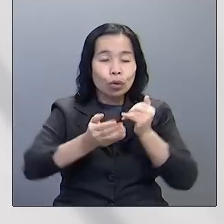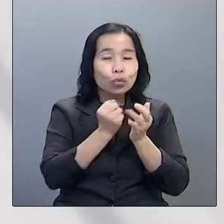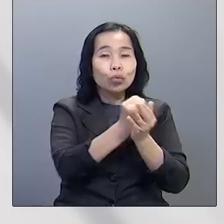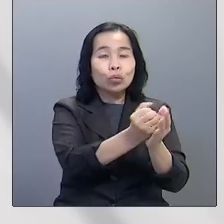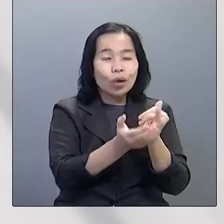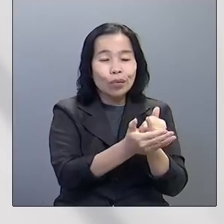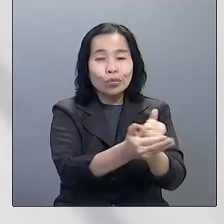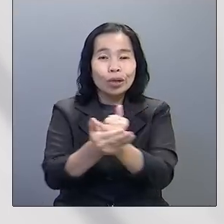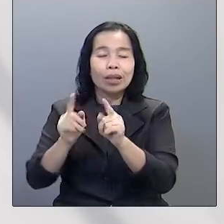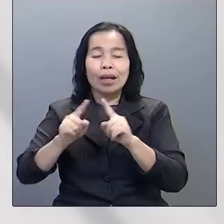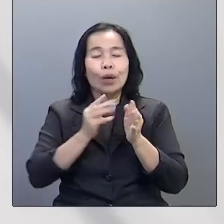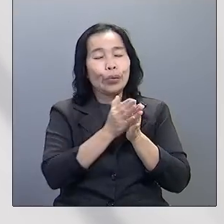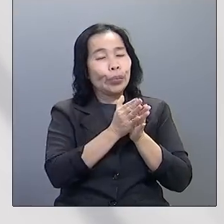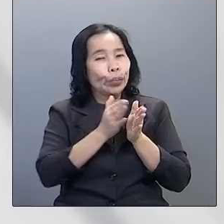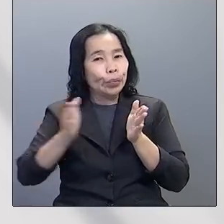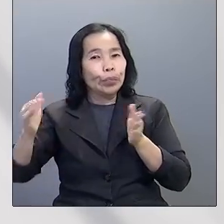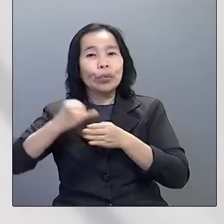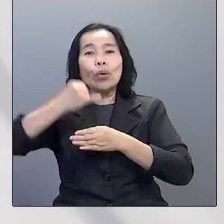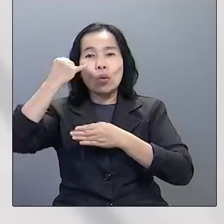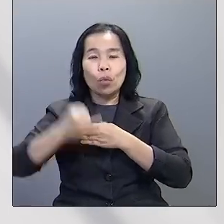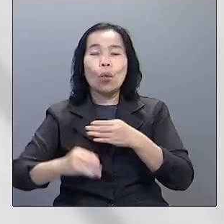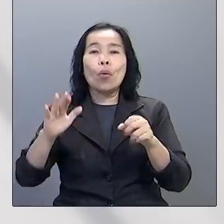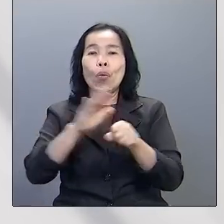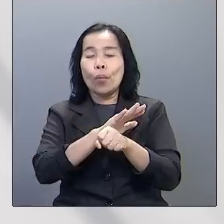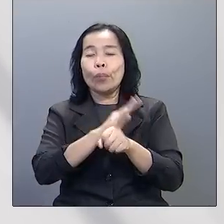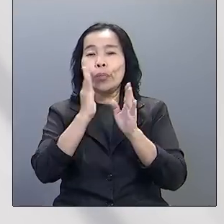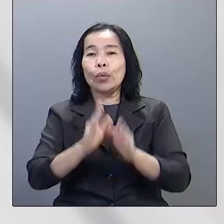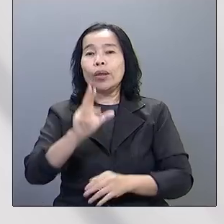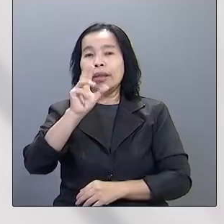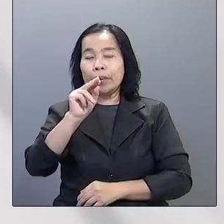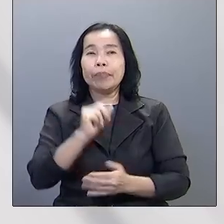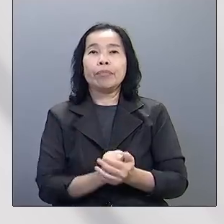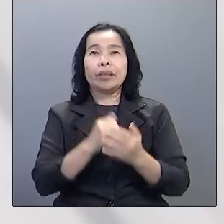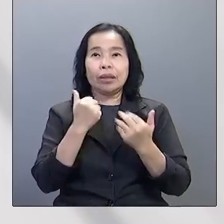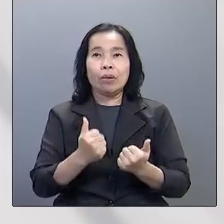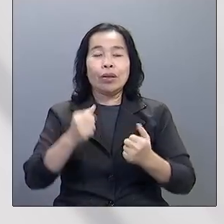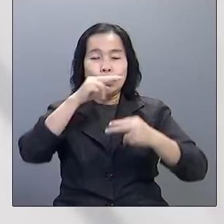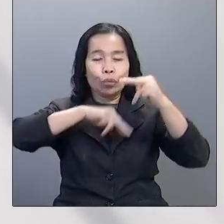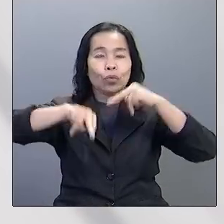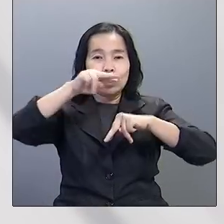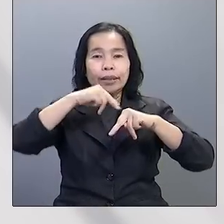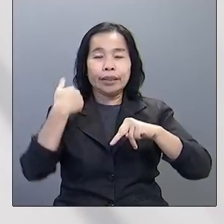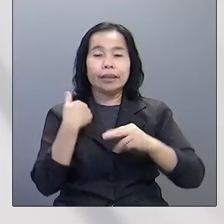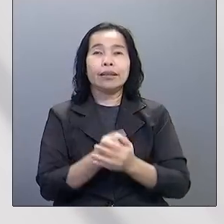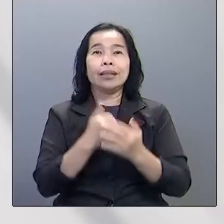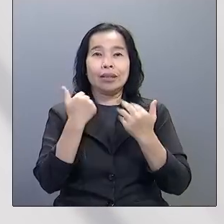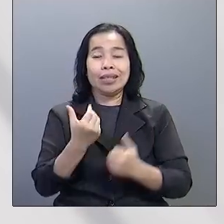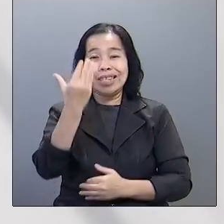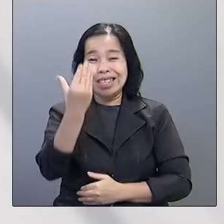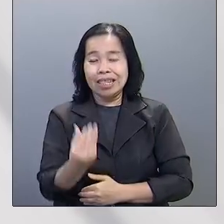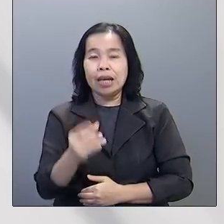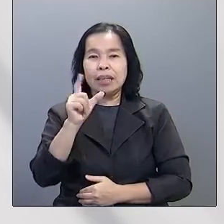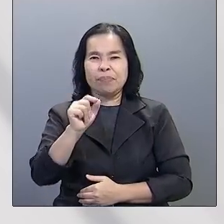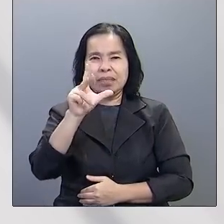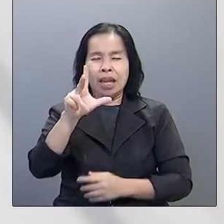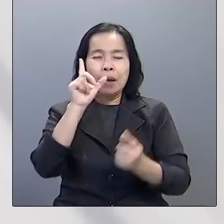ำเนินต่อไปทางกองทัพเรือบอกว่าจนกว่าจะครบทั้ง30คนที่กำลังติดตามอยู่ณขณะนี้ตอนนี้เหลืออีก23คนน